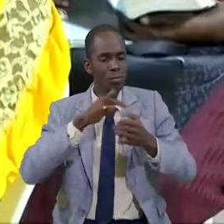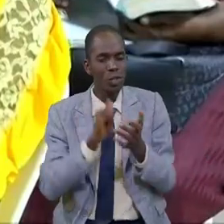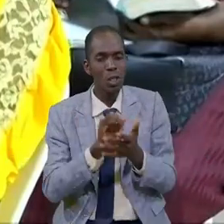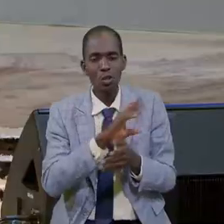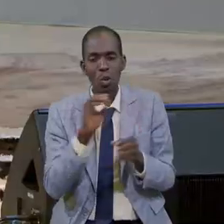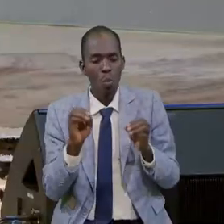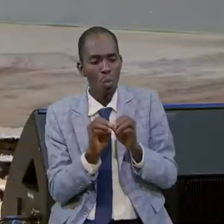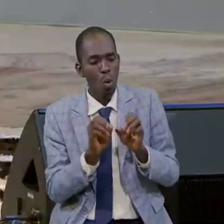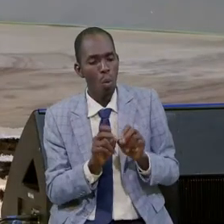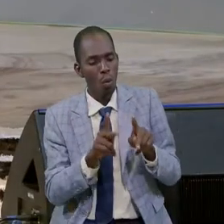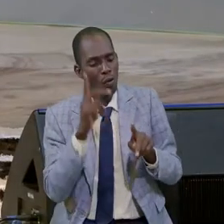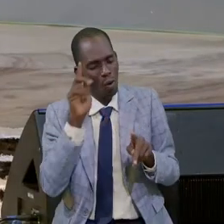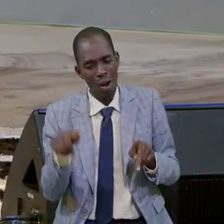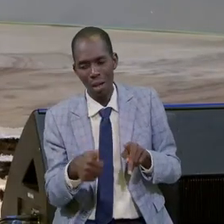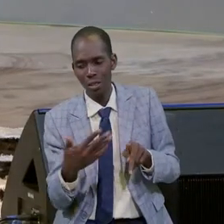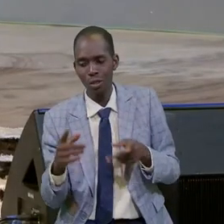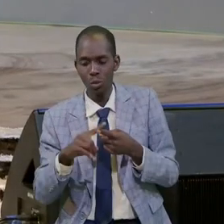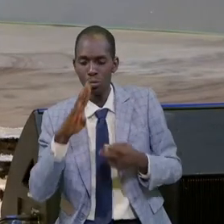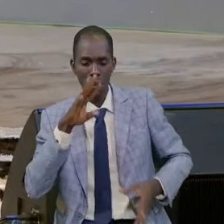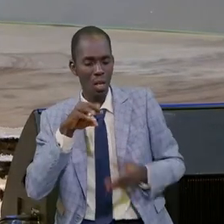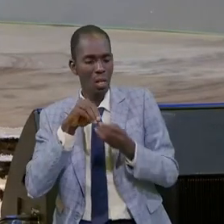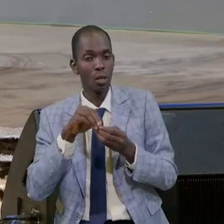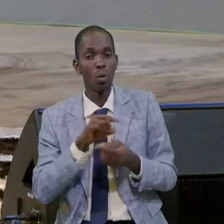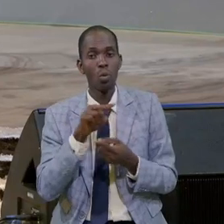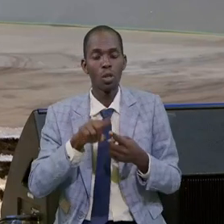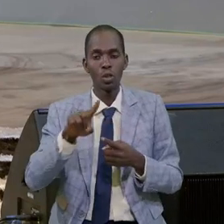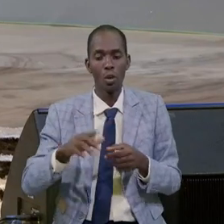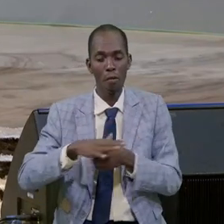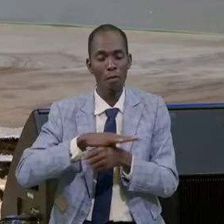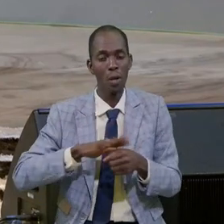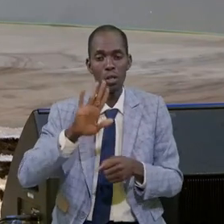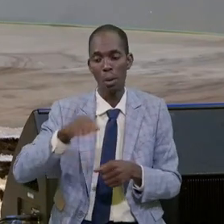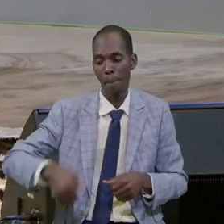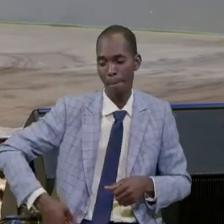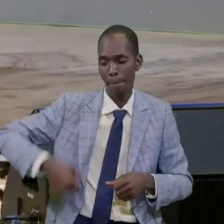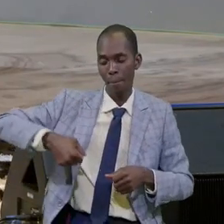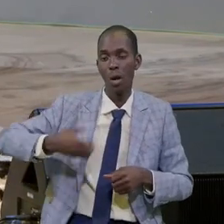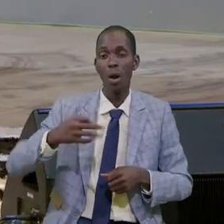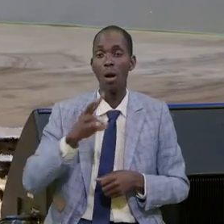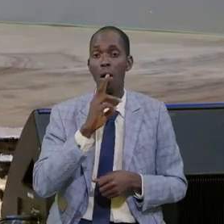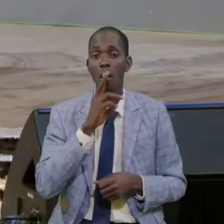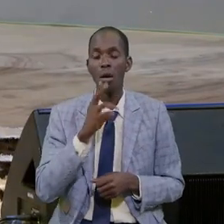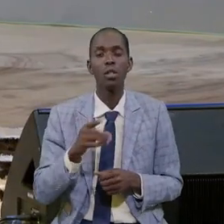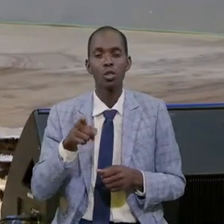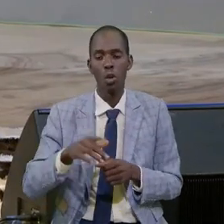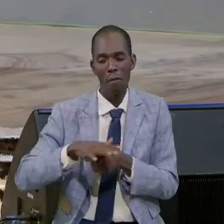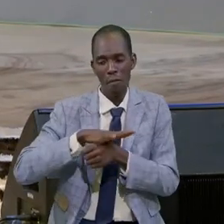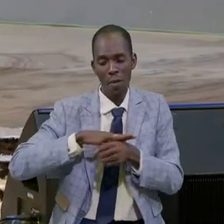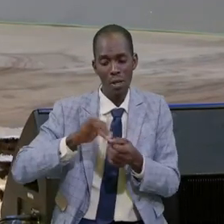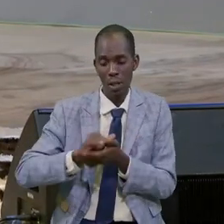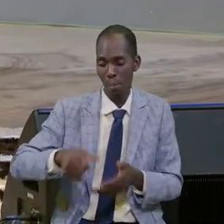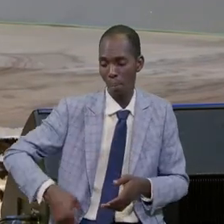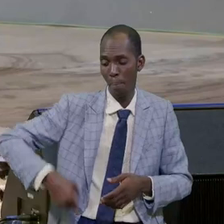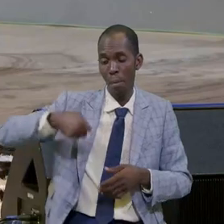au ras-le-bol qu'il n'y a plus de place. Lorsque vous remplissez d'eau un seau,